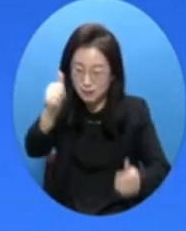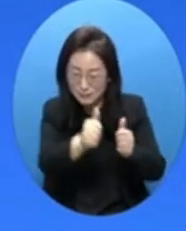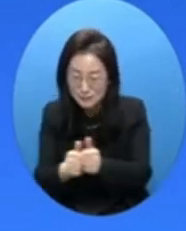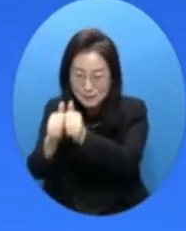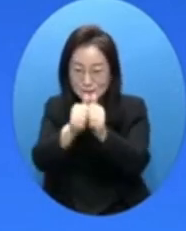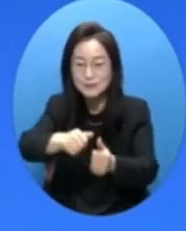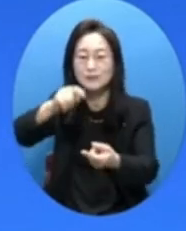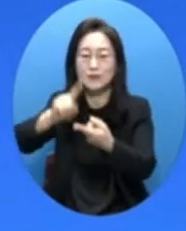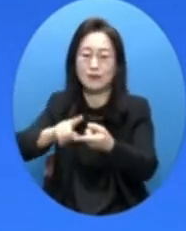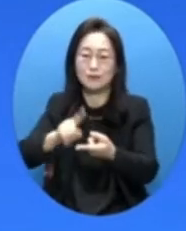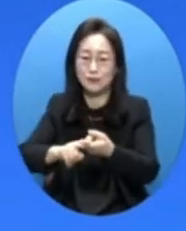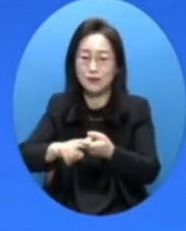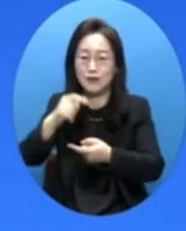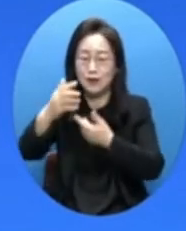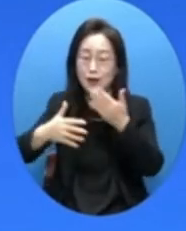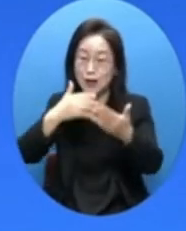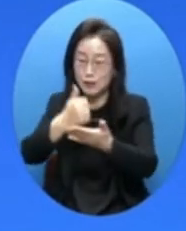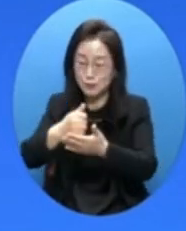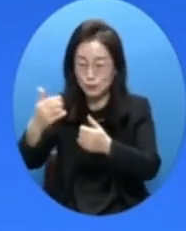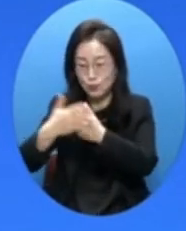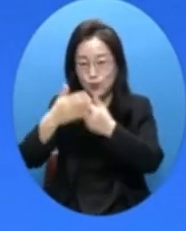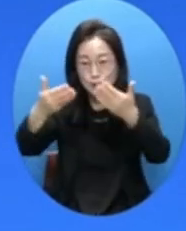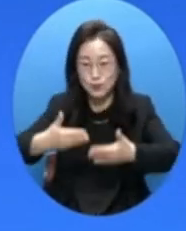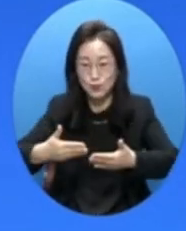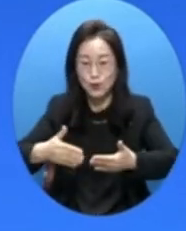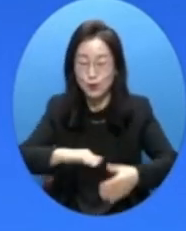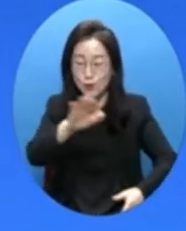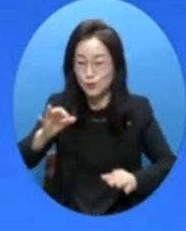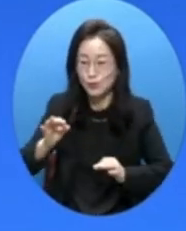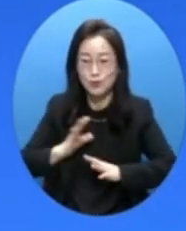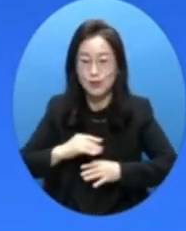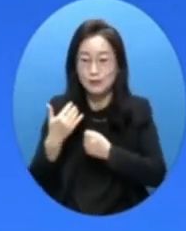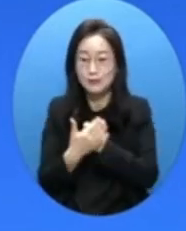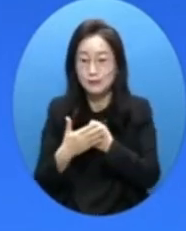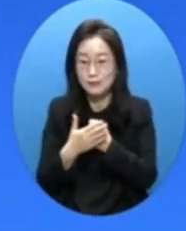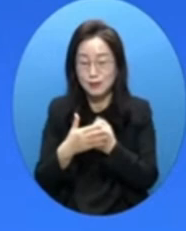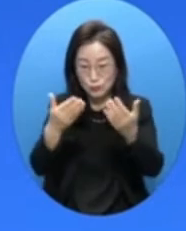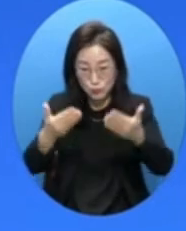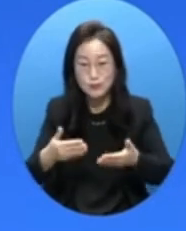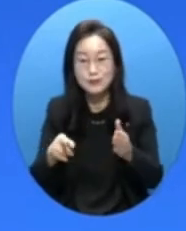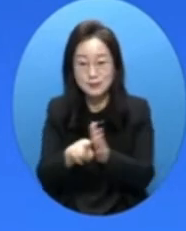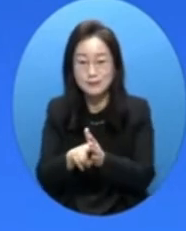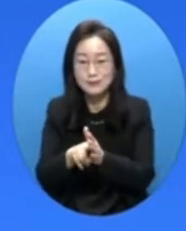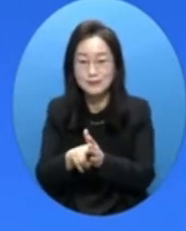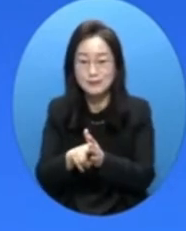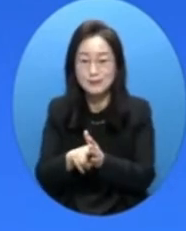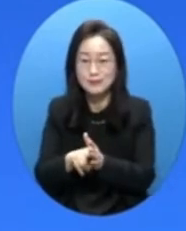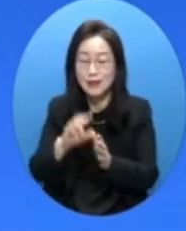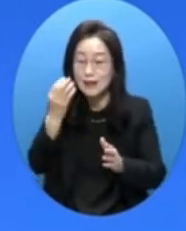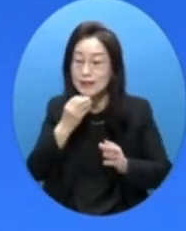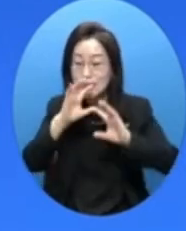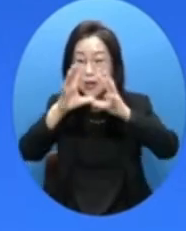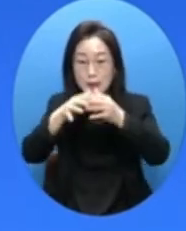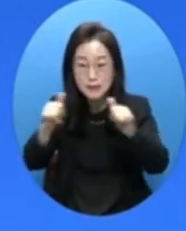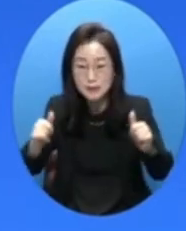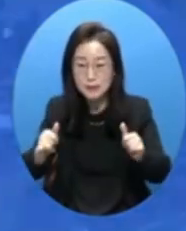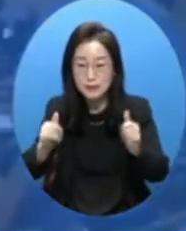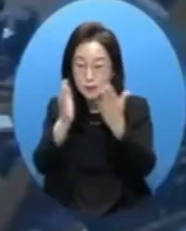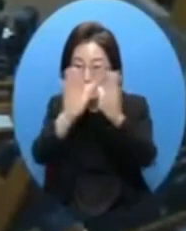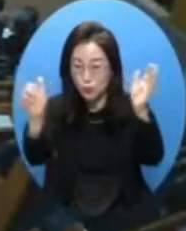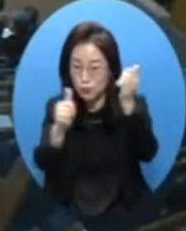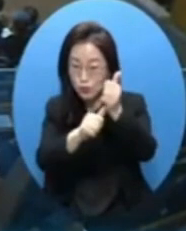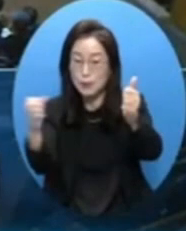우리 함께 하시며 우리를 도와주시고 우리에게 놀라운 은혜를 베풀어 주시는 것입니다. 이스라엘 백성이 여호수아에게